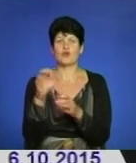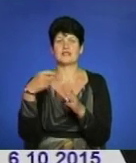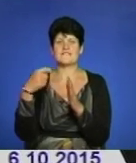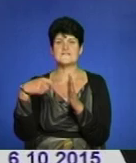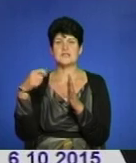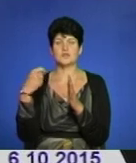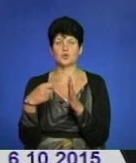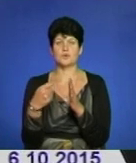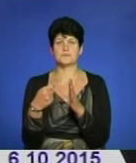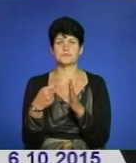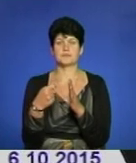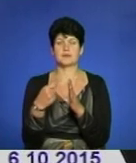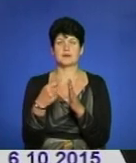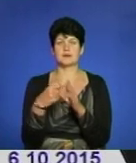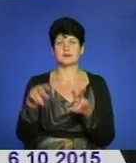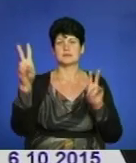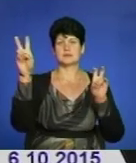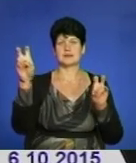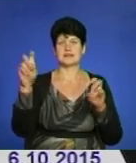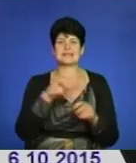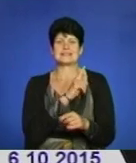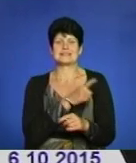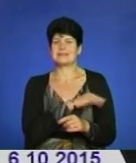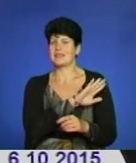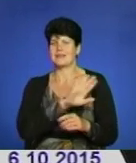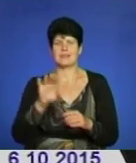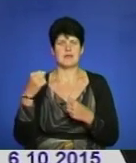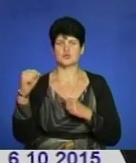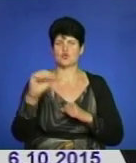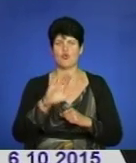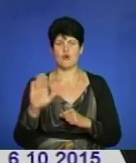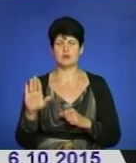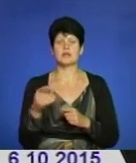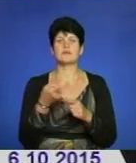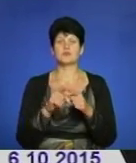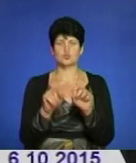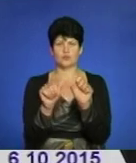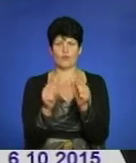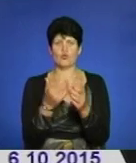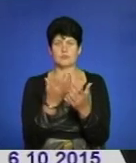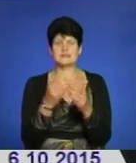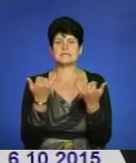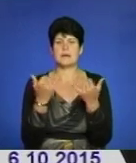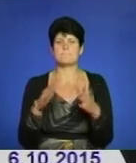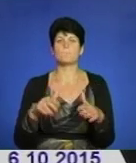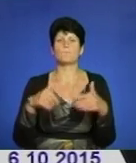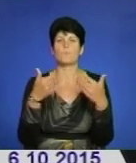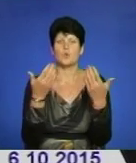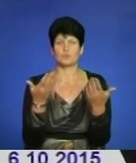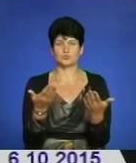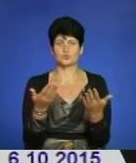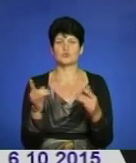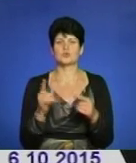відеоматеріалів під гаслом «Сила нескорених». В такому форматі десь зараз вони пропонують, щоб